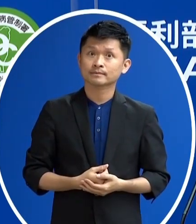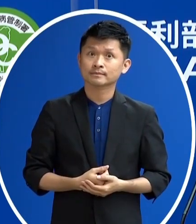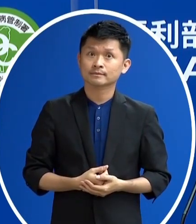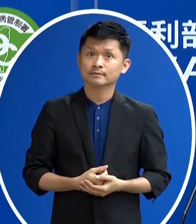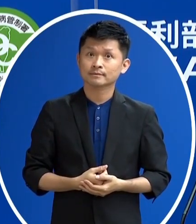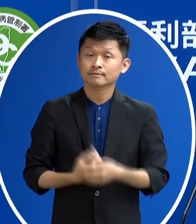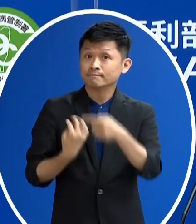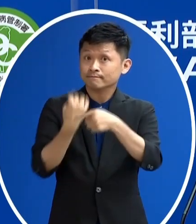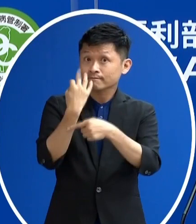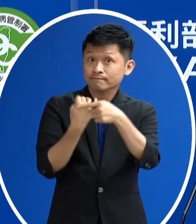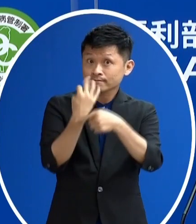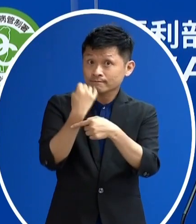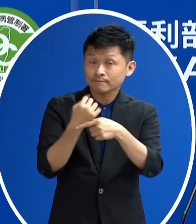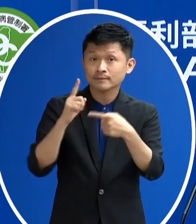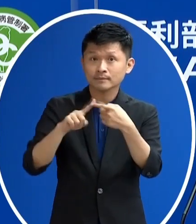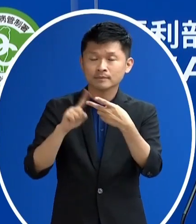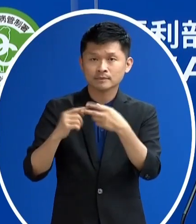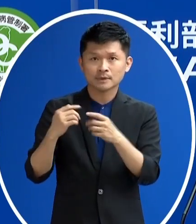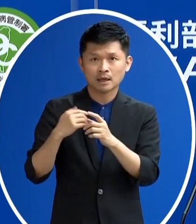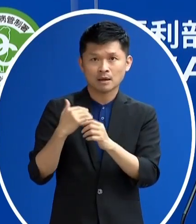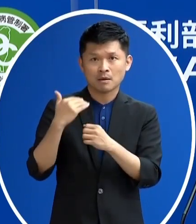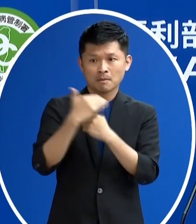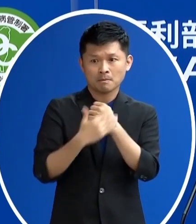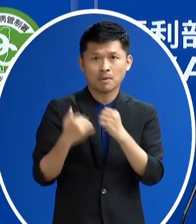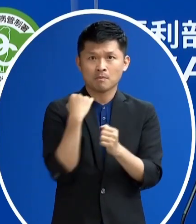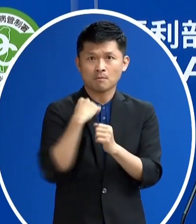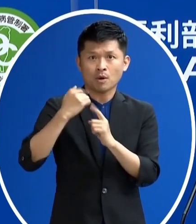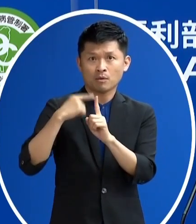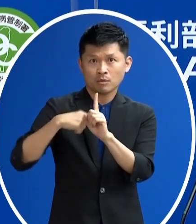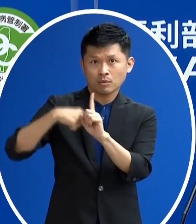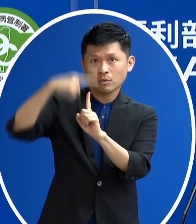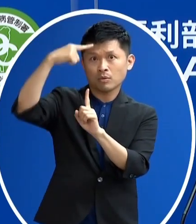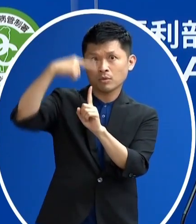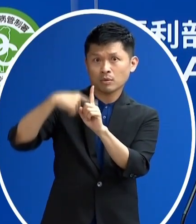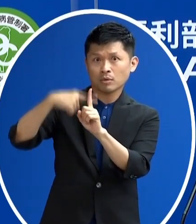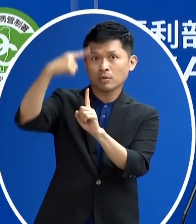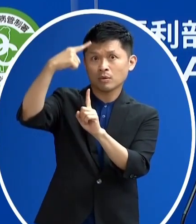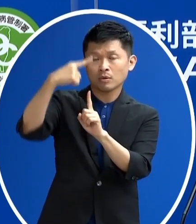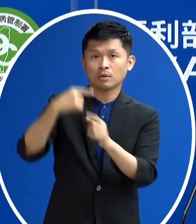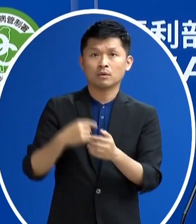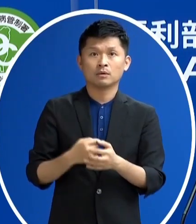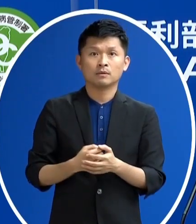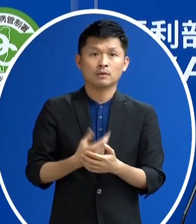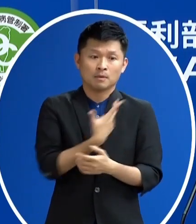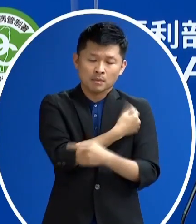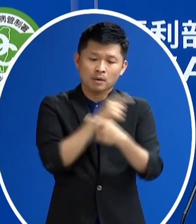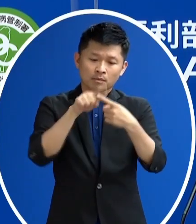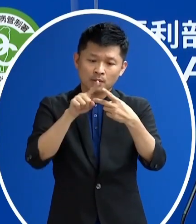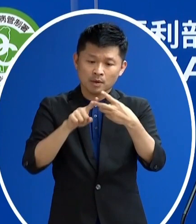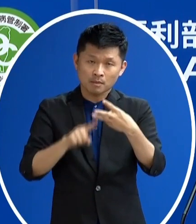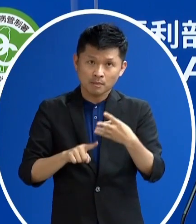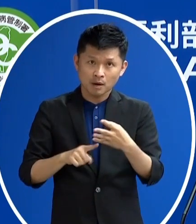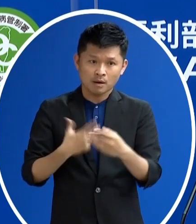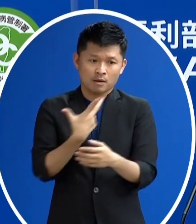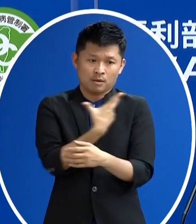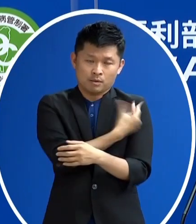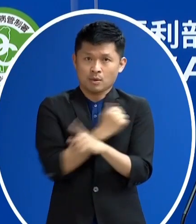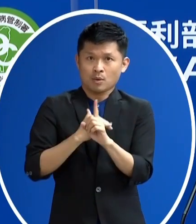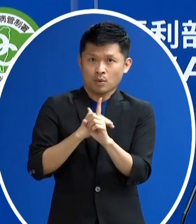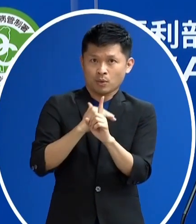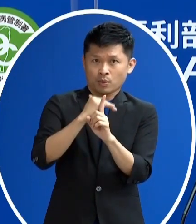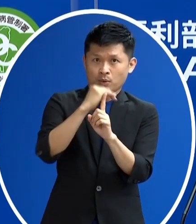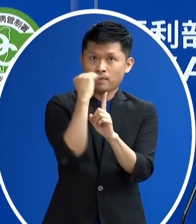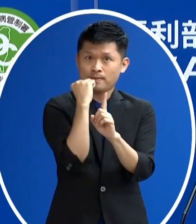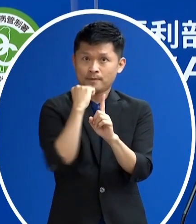个施打率跟它的一个保护力，哈，那个施打比较后面所形成现在的一个保护力来看，好，